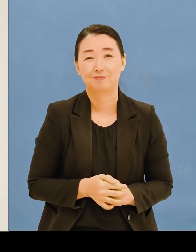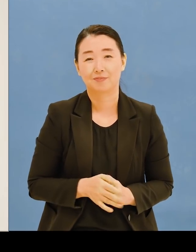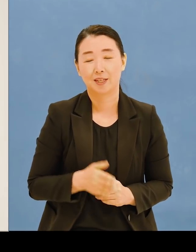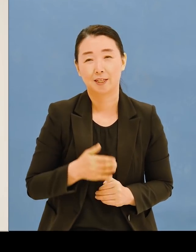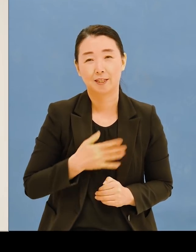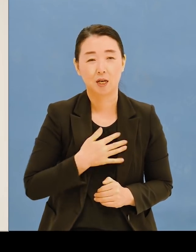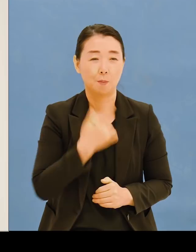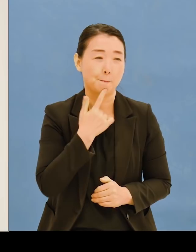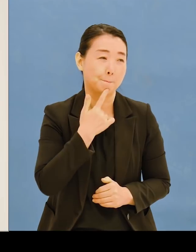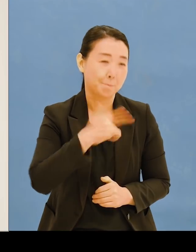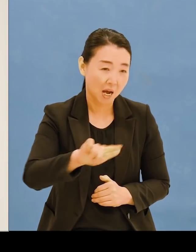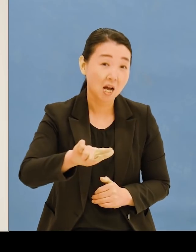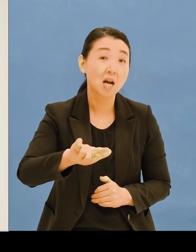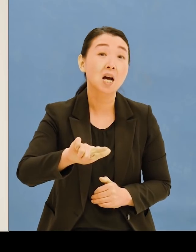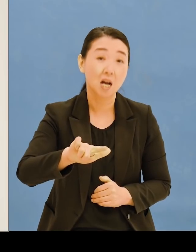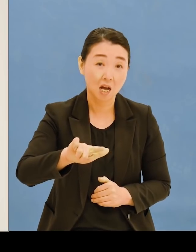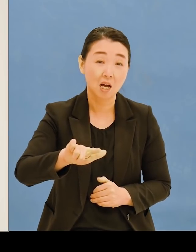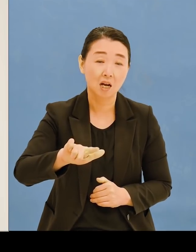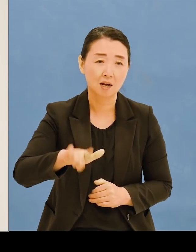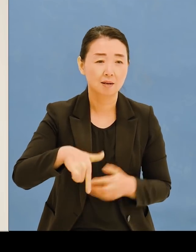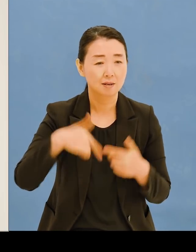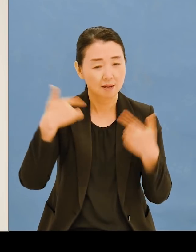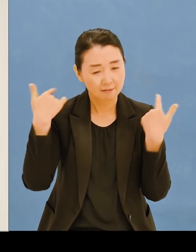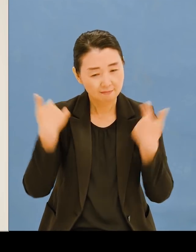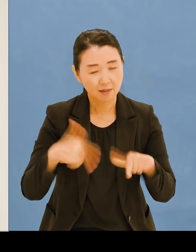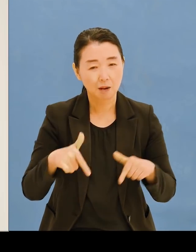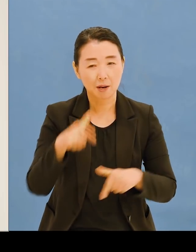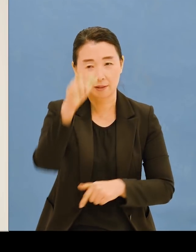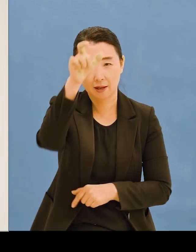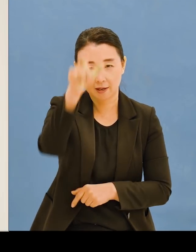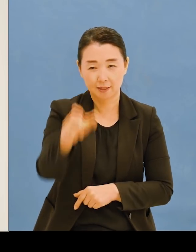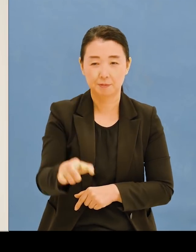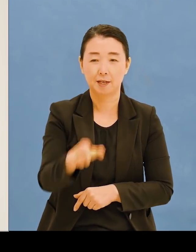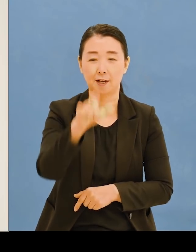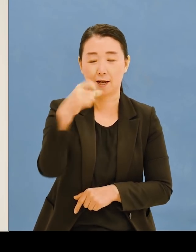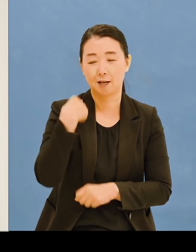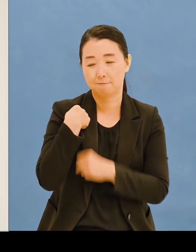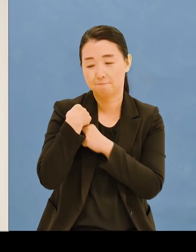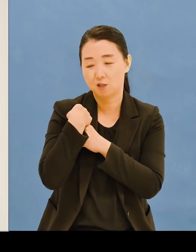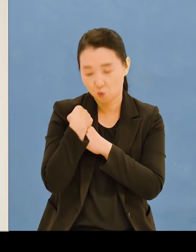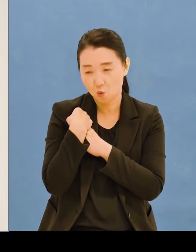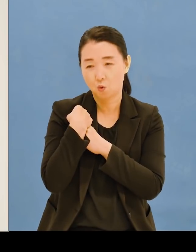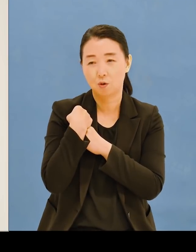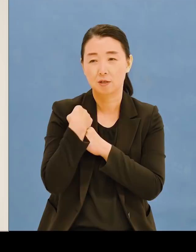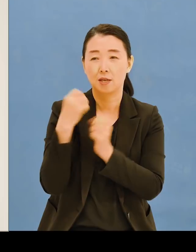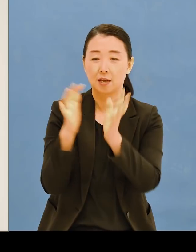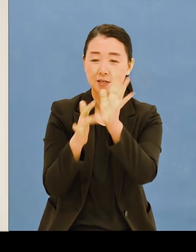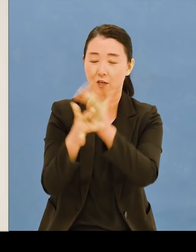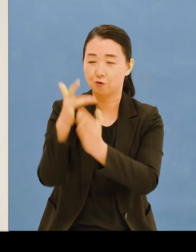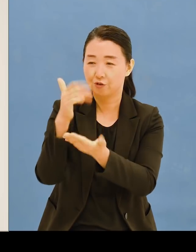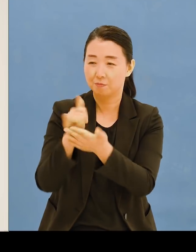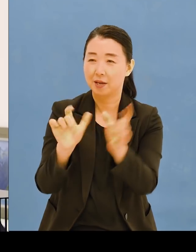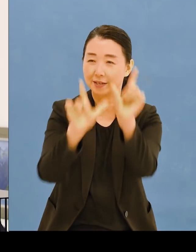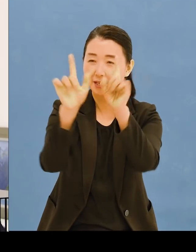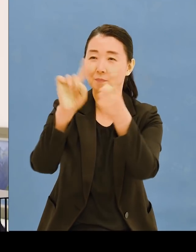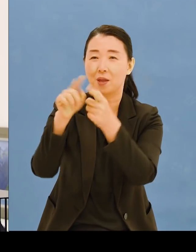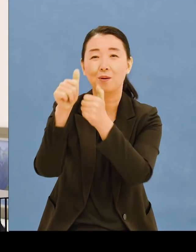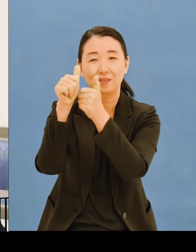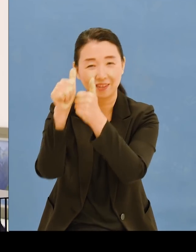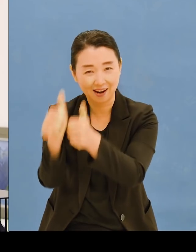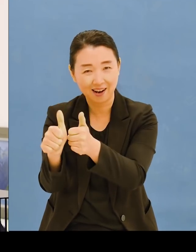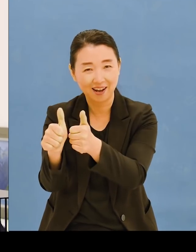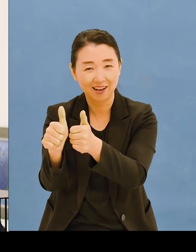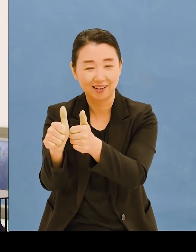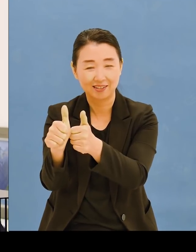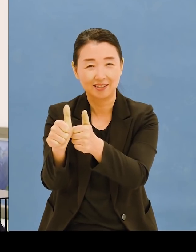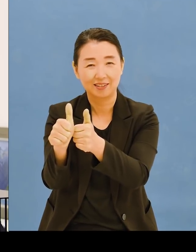자기를 부정하고 자기를 부인하고 날마다 십자가를 지고 그분의 삶을 따라가는 것